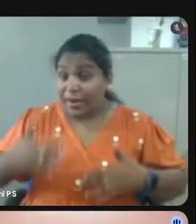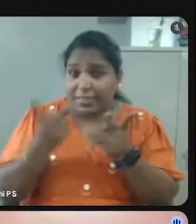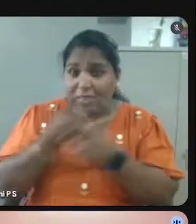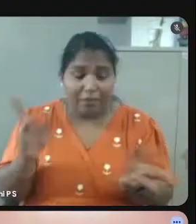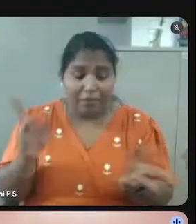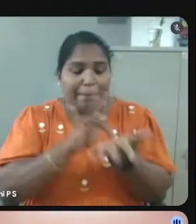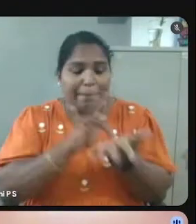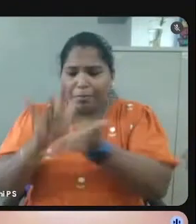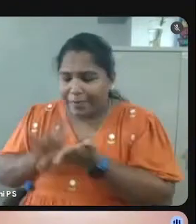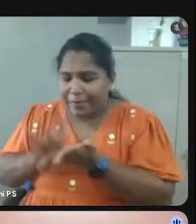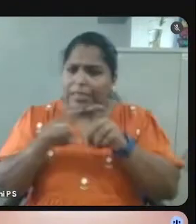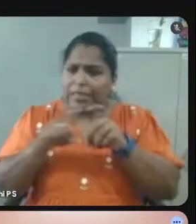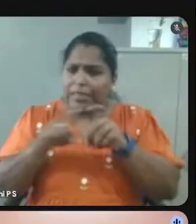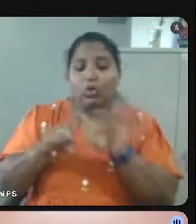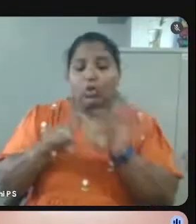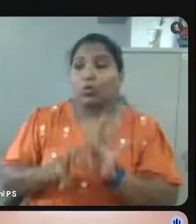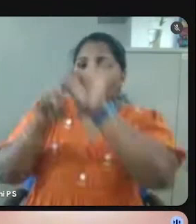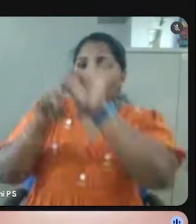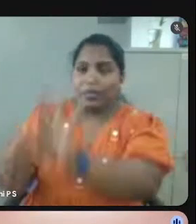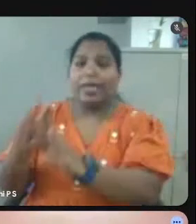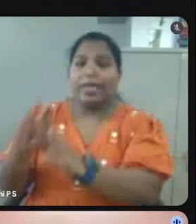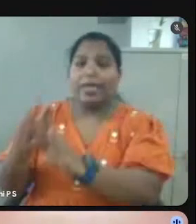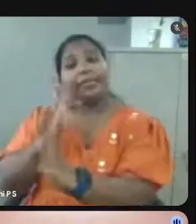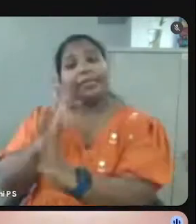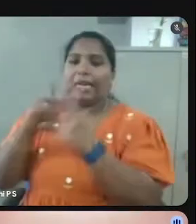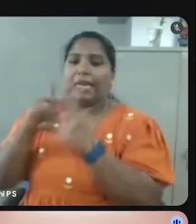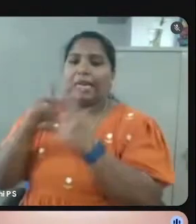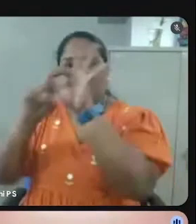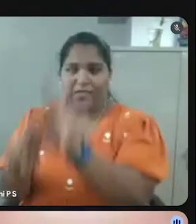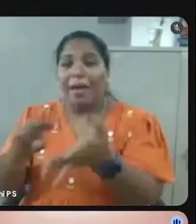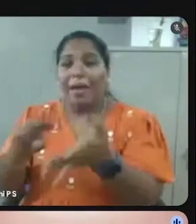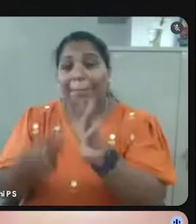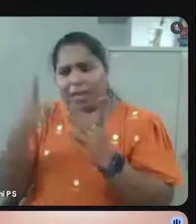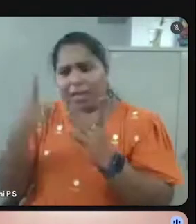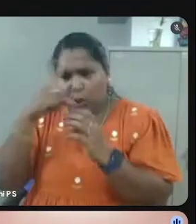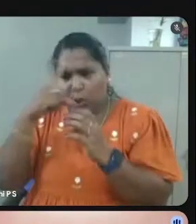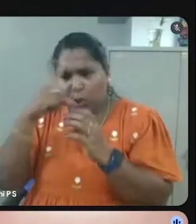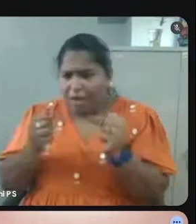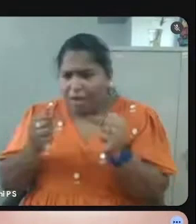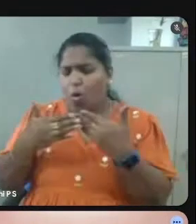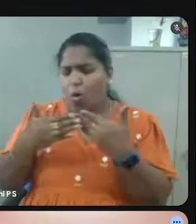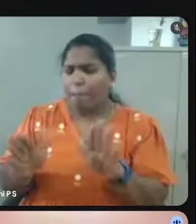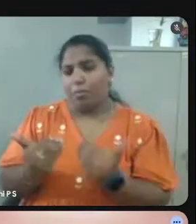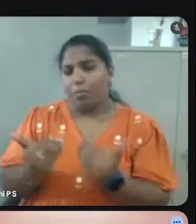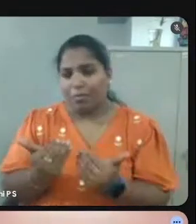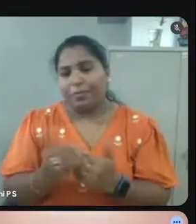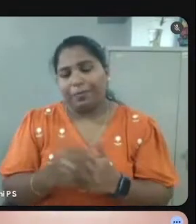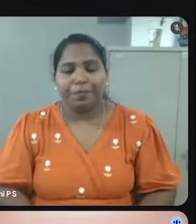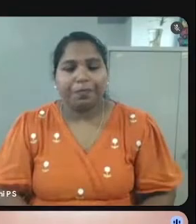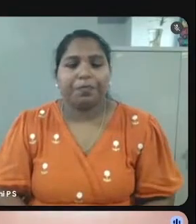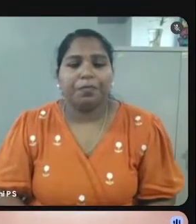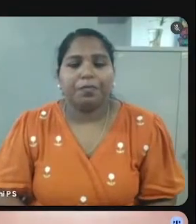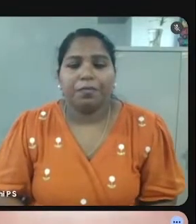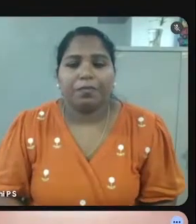ചെയ്യുമ്പോൾ അവർക്ക് ഒരു കംഫർട്ട്സ് ഏരിയയോട് പിന്നെ നന്നായിട്ട് ഒരു നമ്മളോട് സംസാരിക്കാനുള്ള കാര്യം ഉണ്ടാവും.